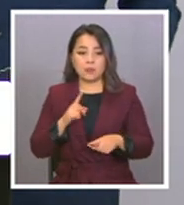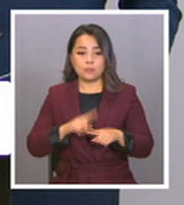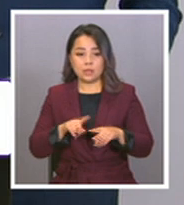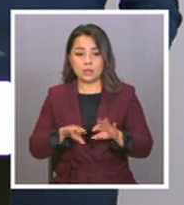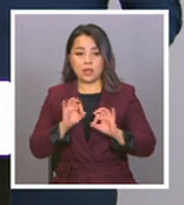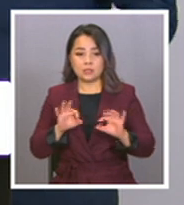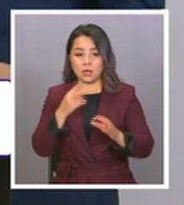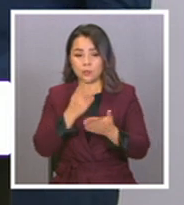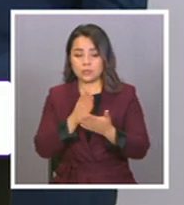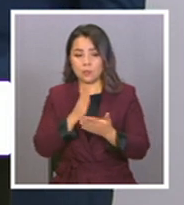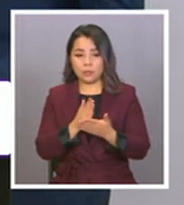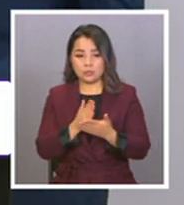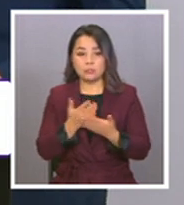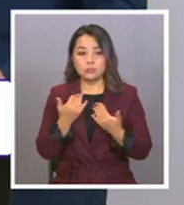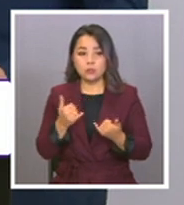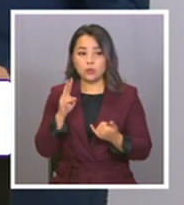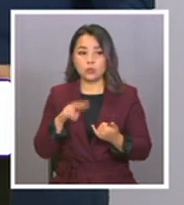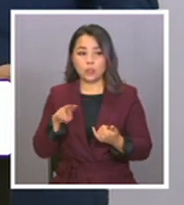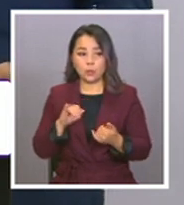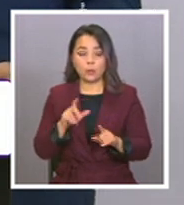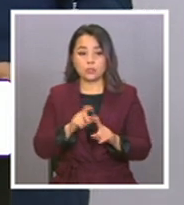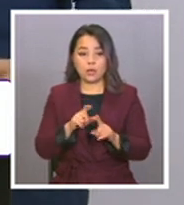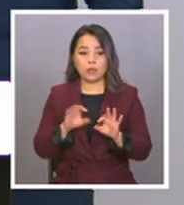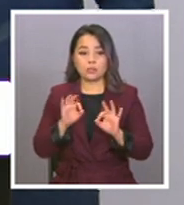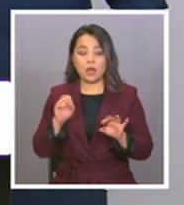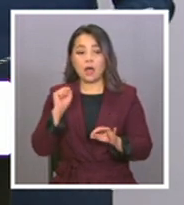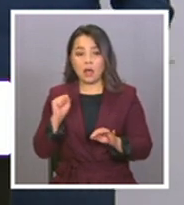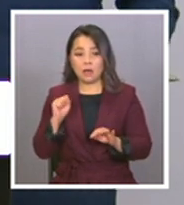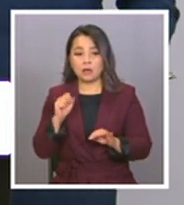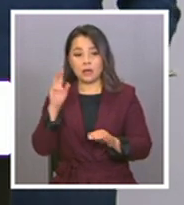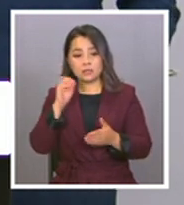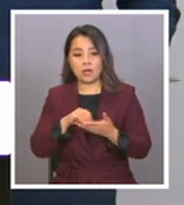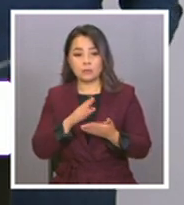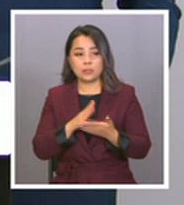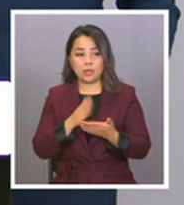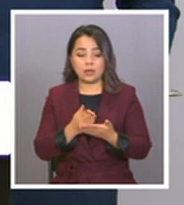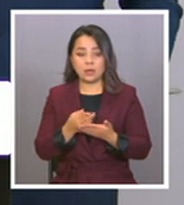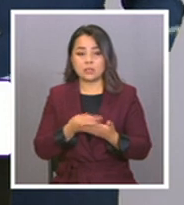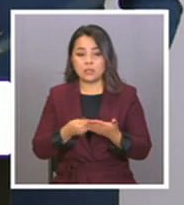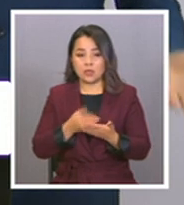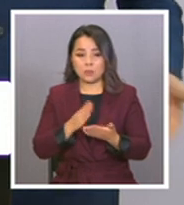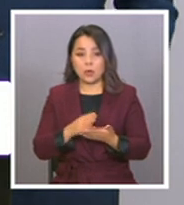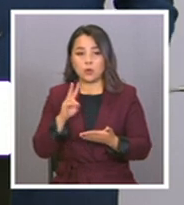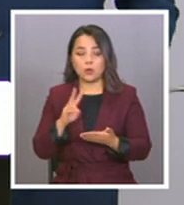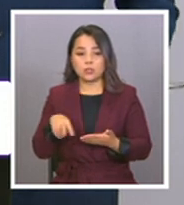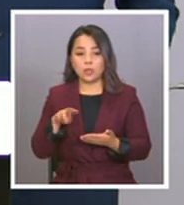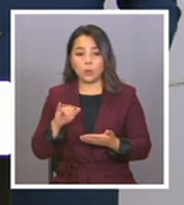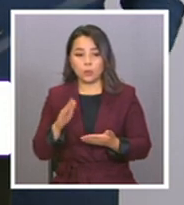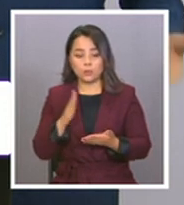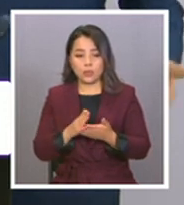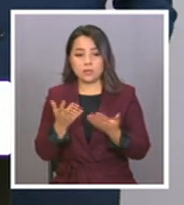шама. Үдеу латынның А әрпімен белгіленеді. Үдеудің өлшем бірлігі